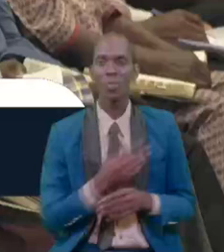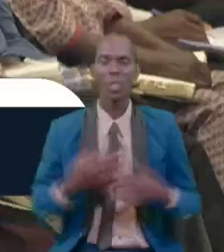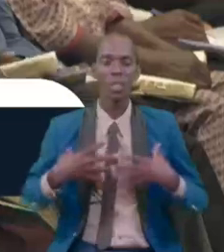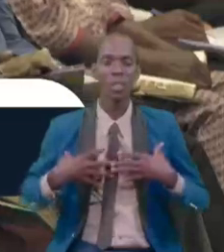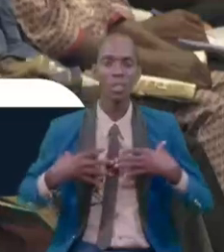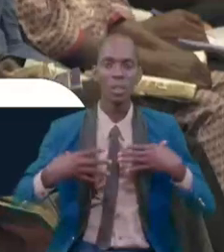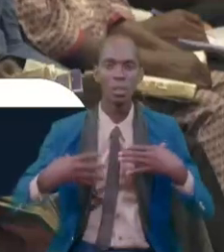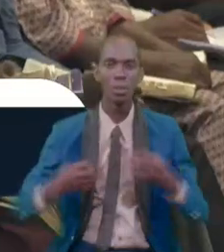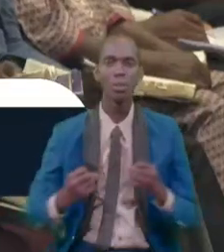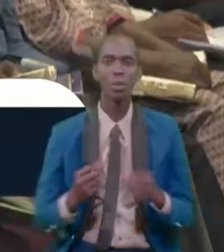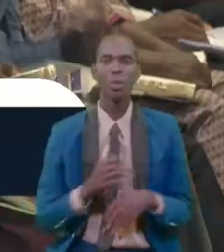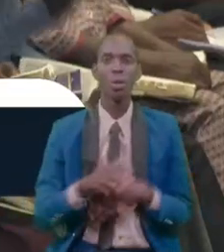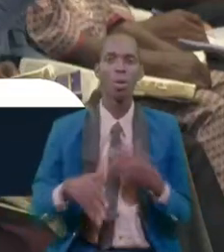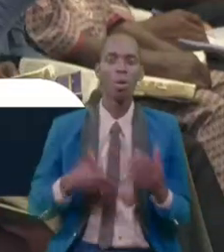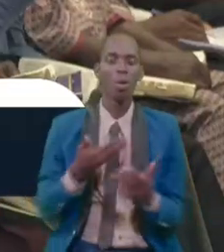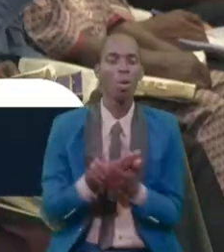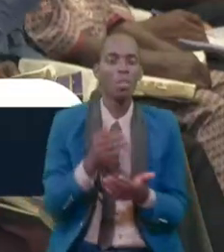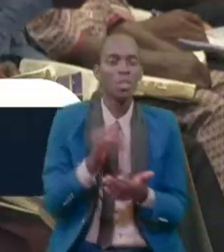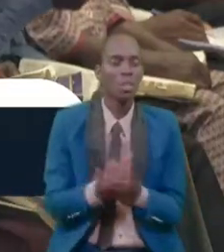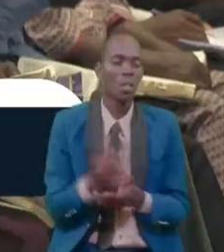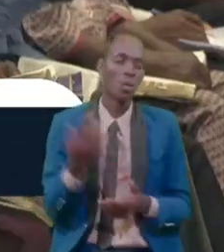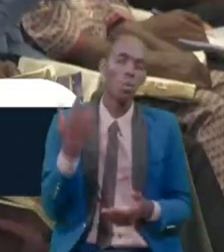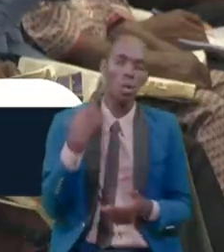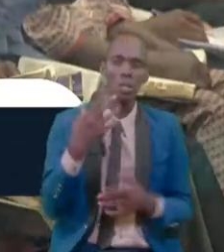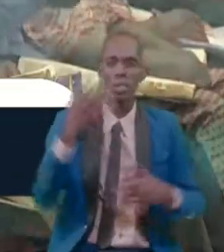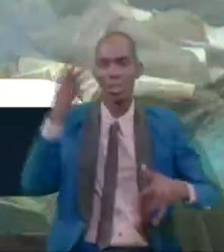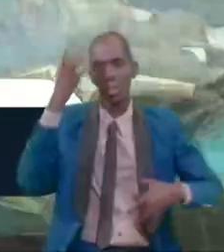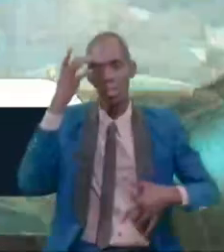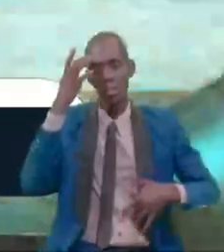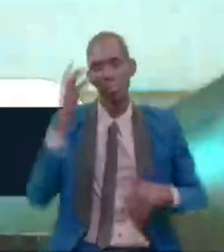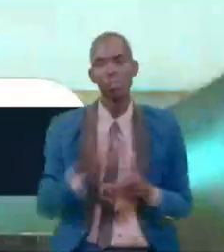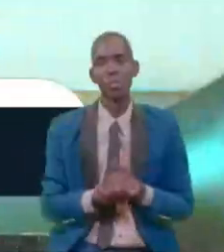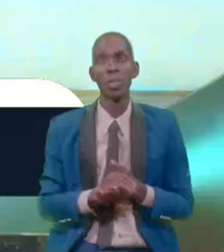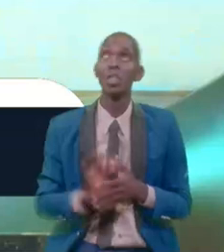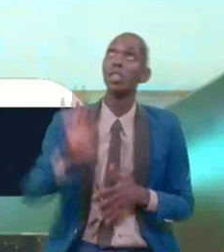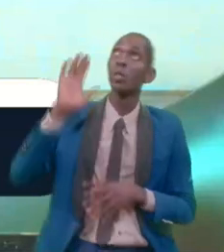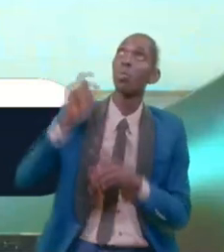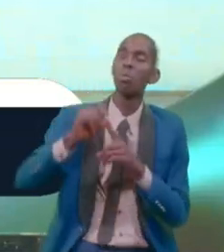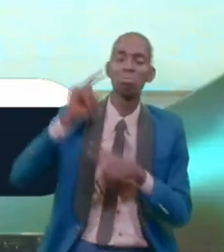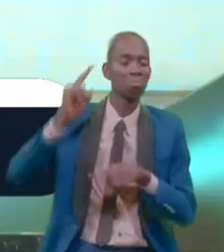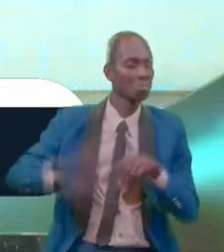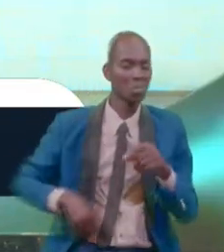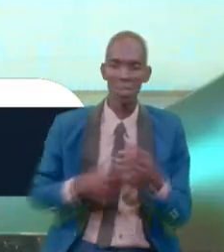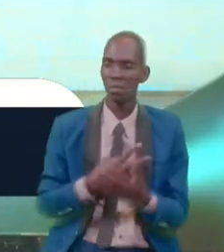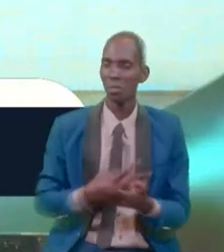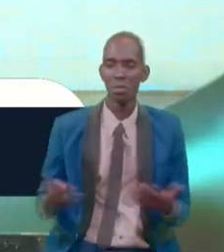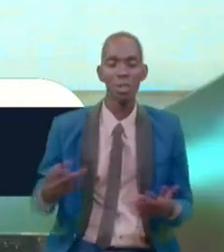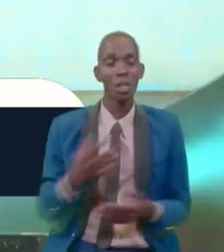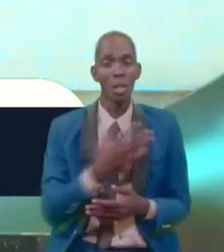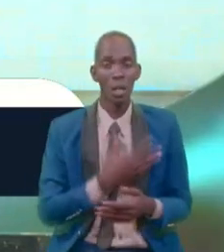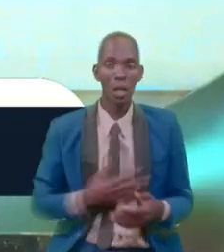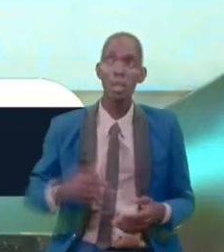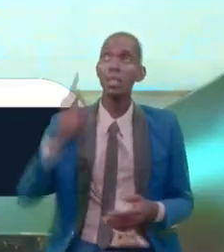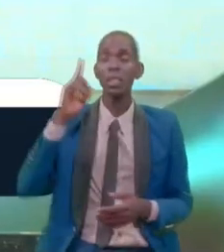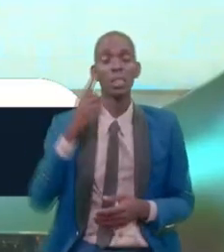il guérit tous les malades. Sa parole ne peut jamais tomber à terre. Et